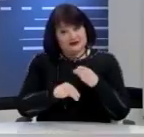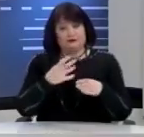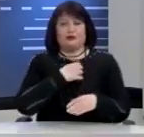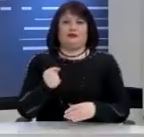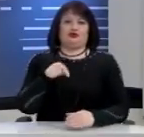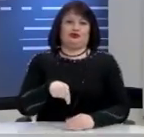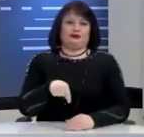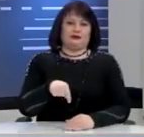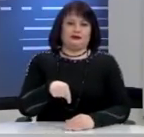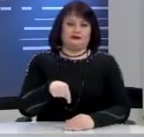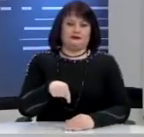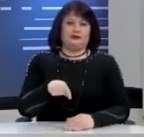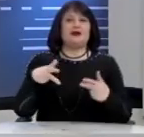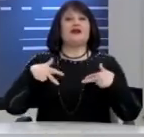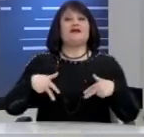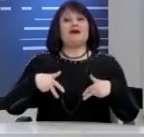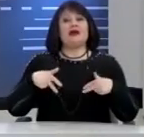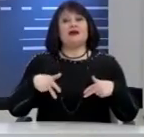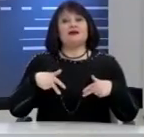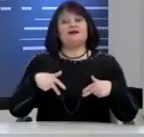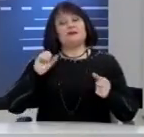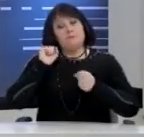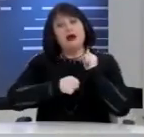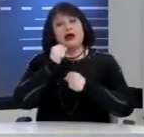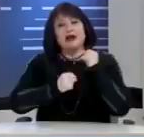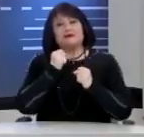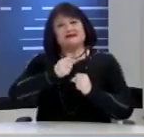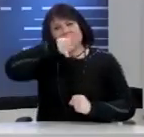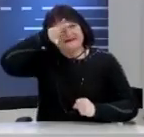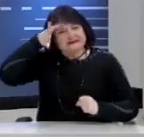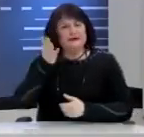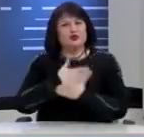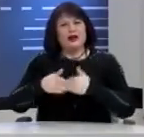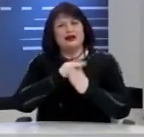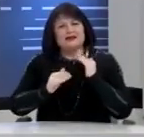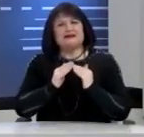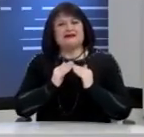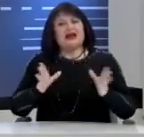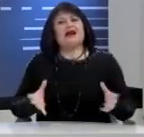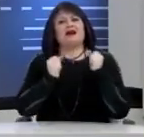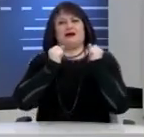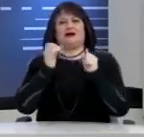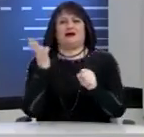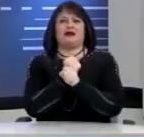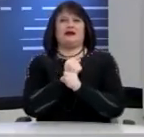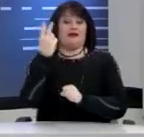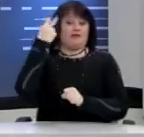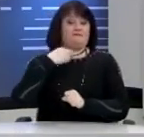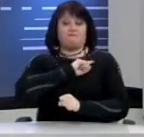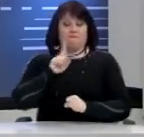εμπιστοσύνης στην κυβέρνηση που έδωσε μάχες, μάτωσε, αλλά κατάφερε να βγάλει τη χώρα από τα μνημόνια και την επιτροπία.